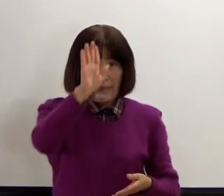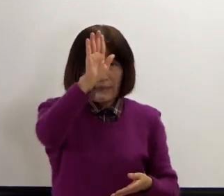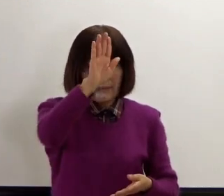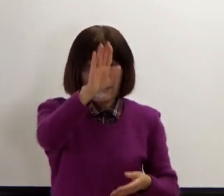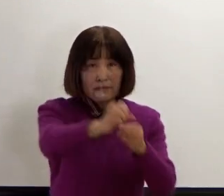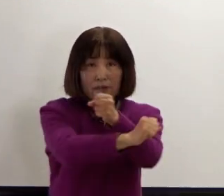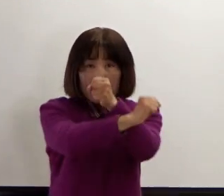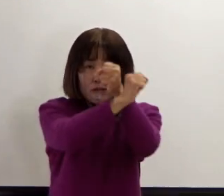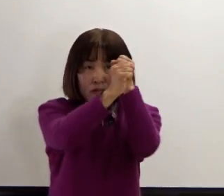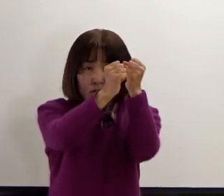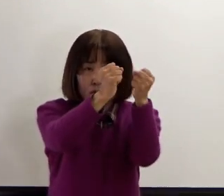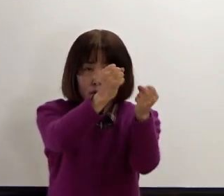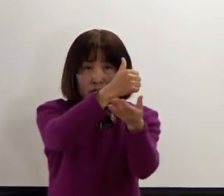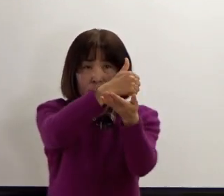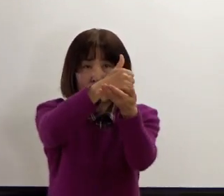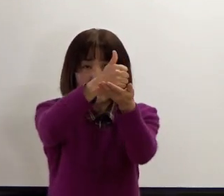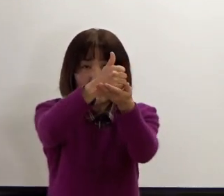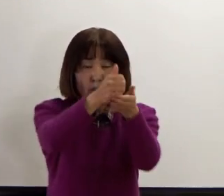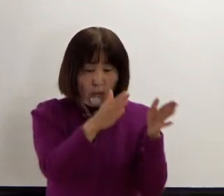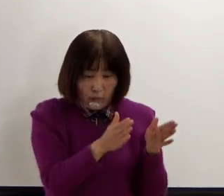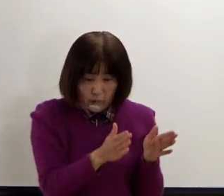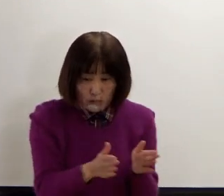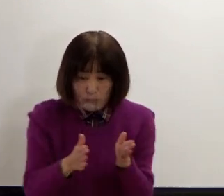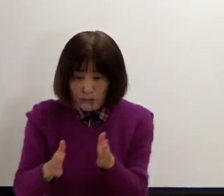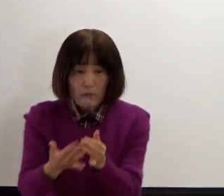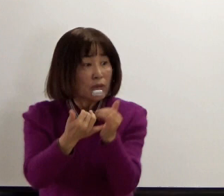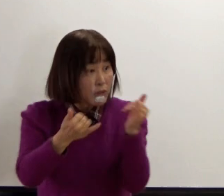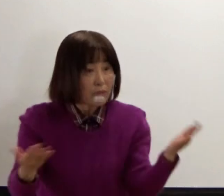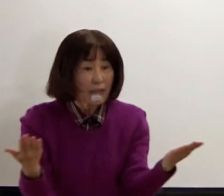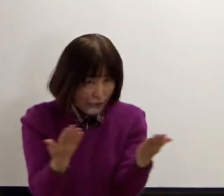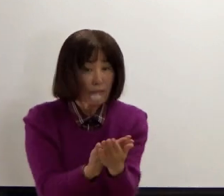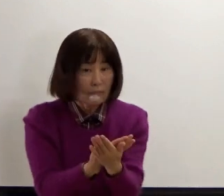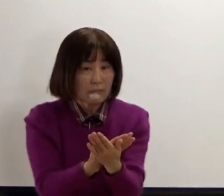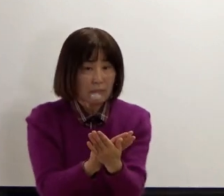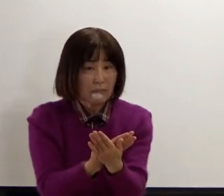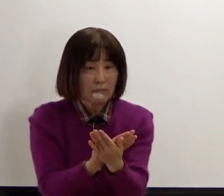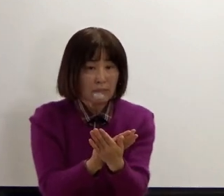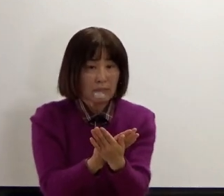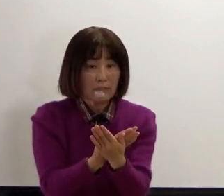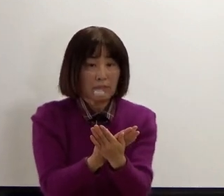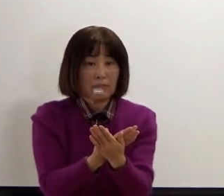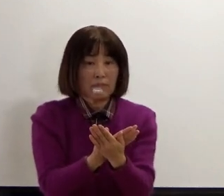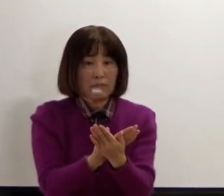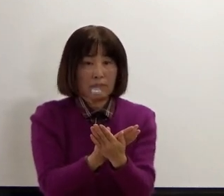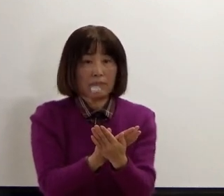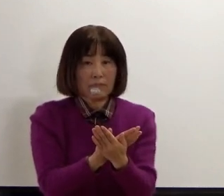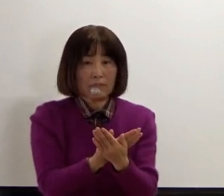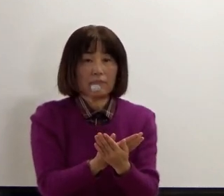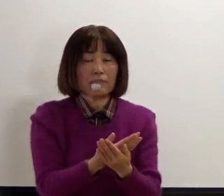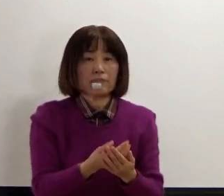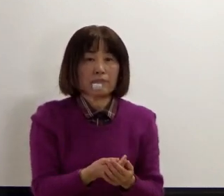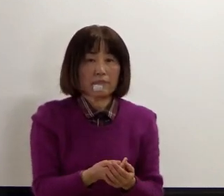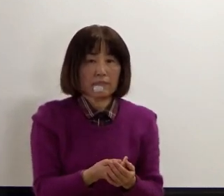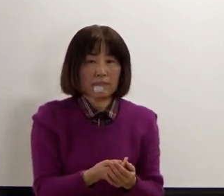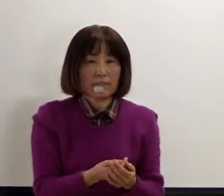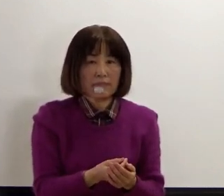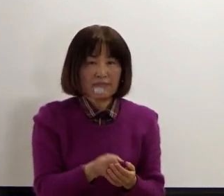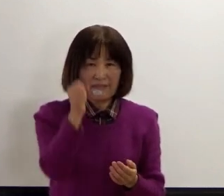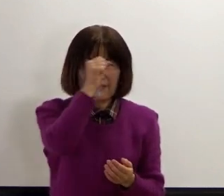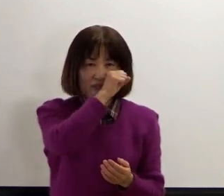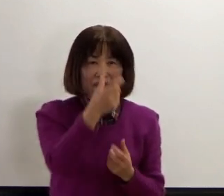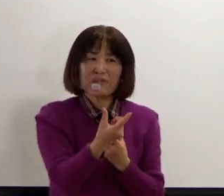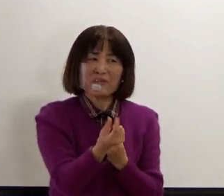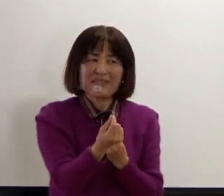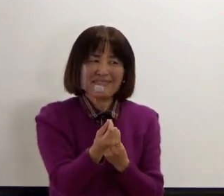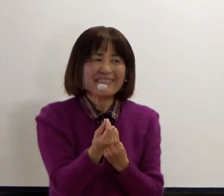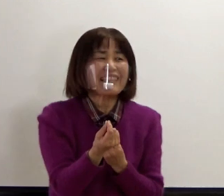の道備えをするんだということを語るわけでありますね。まあ、もちろんこの予言の通り、